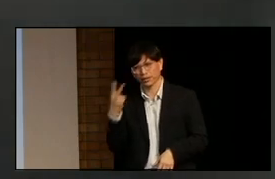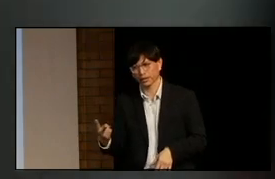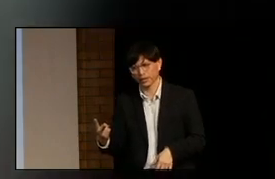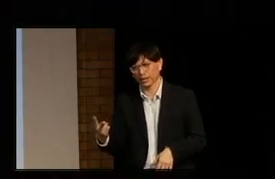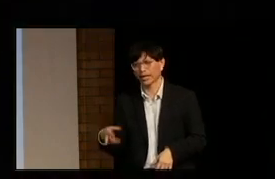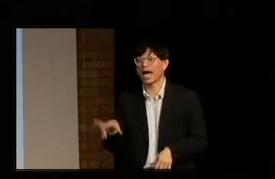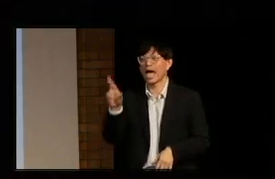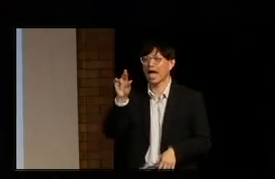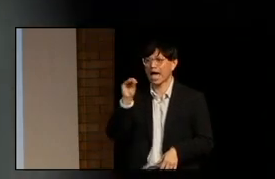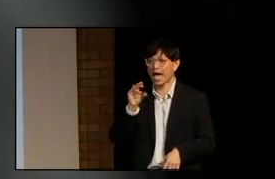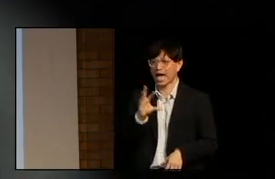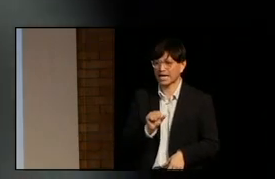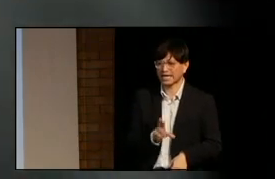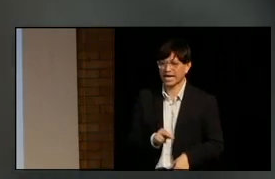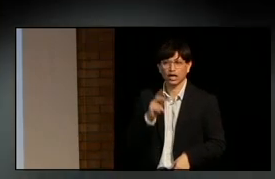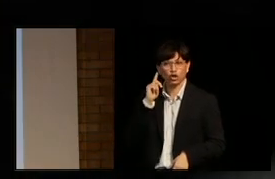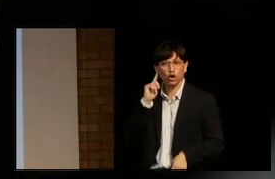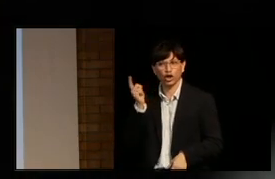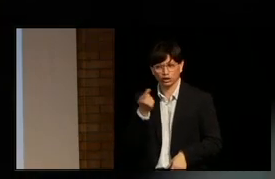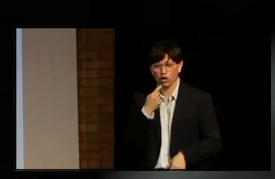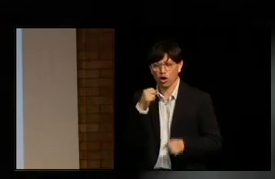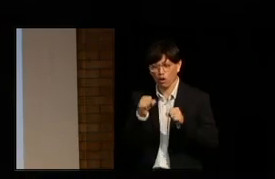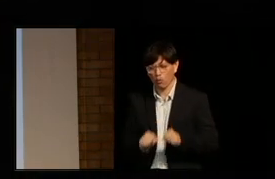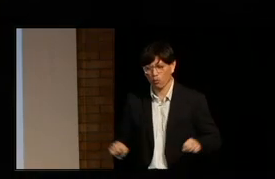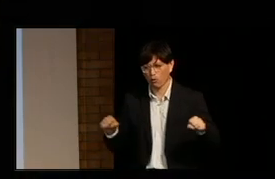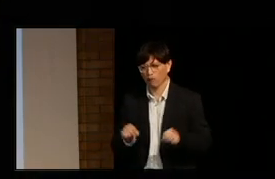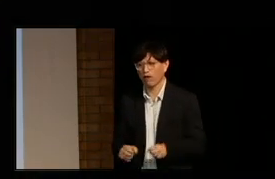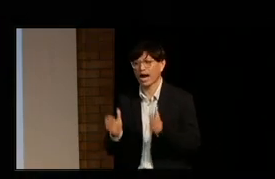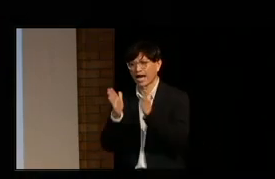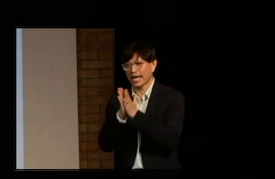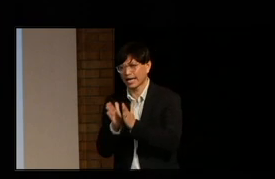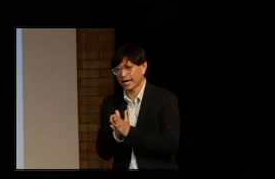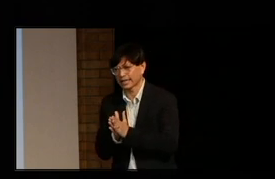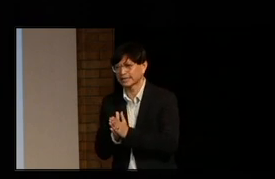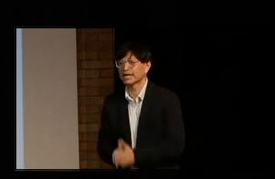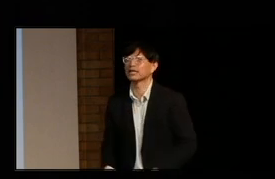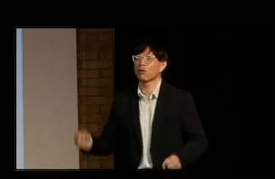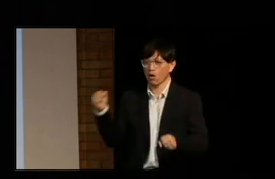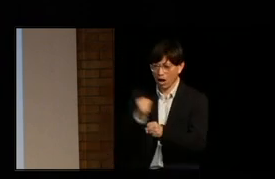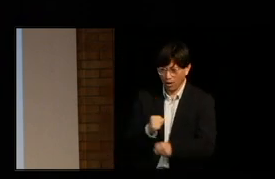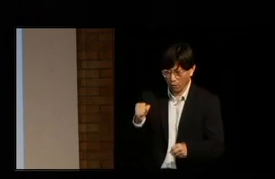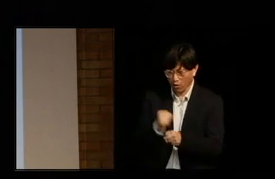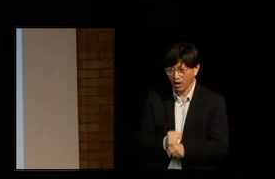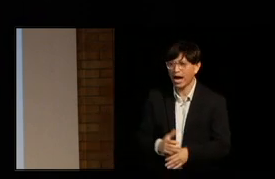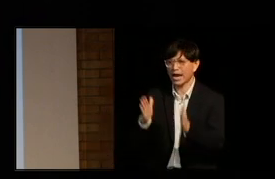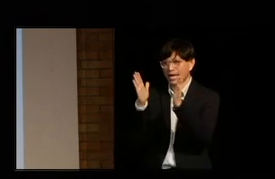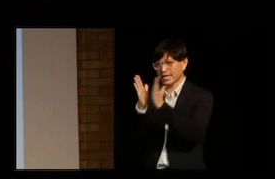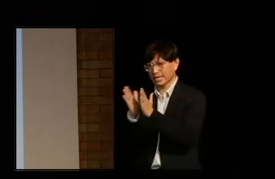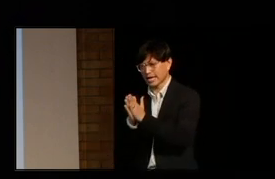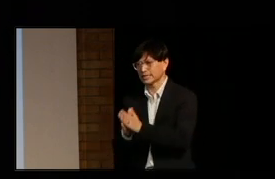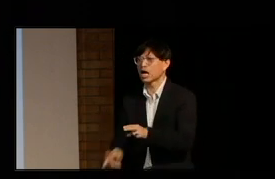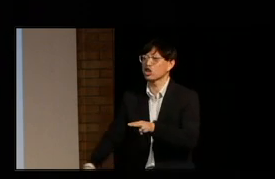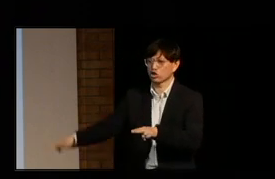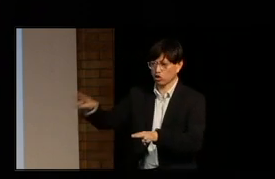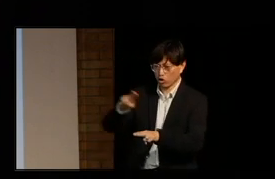Riccardo che è sordo e può fare catechesi può fare essere nella parrocchia e non rimanere Ecco come